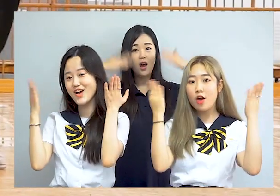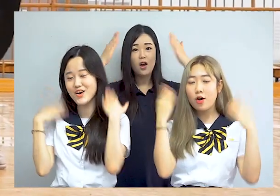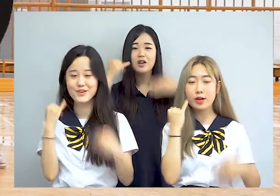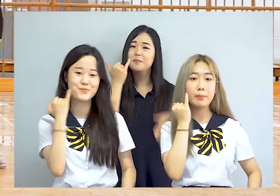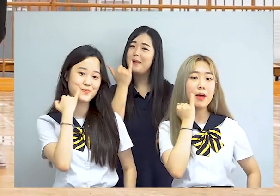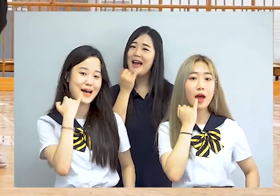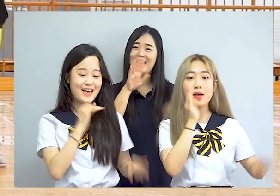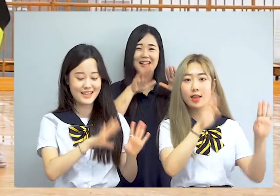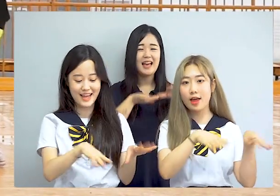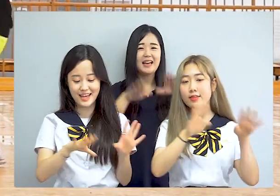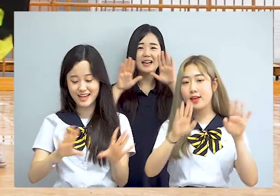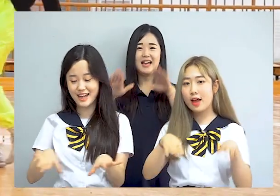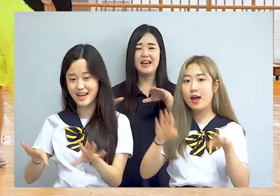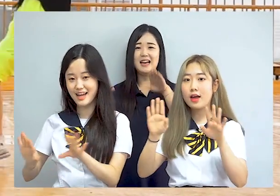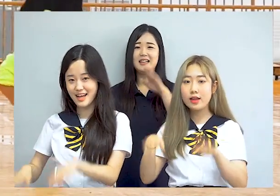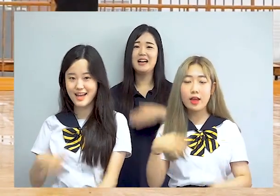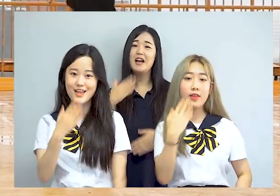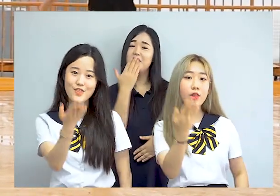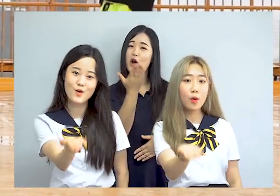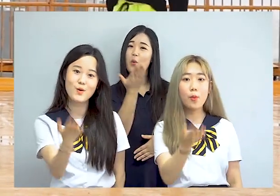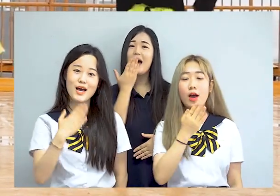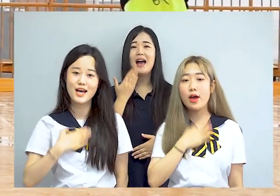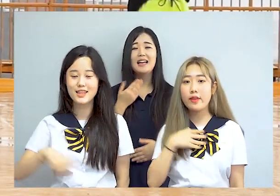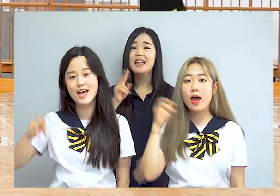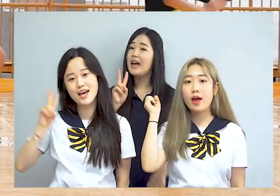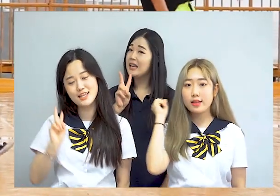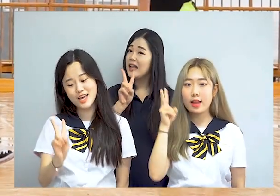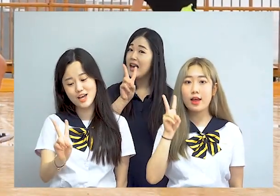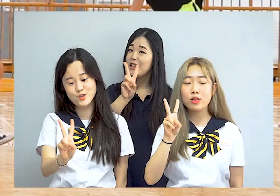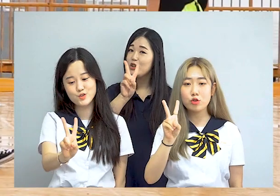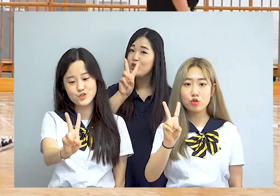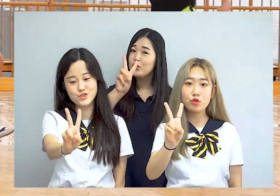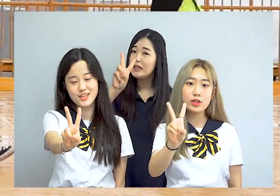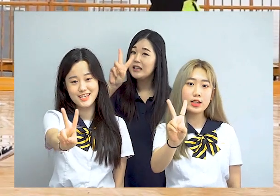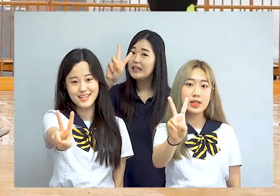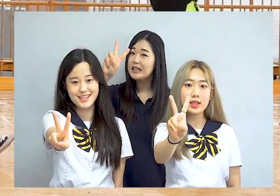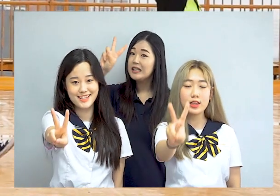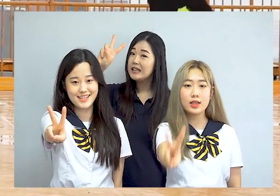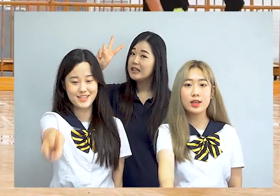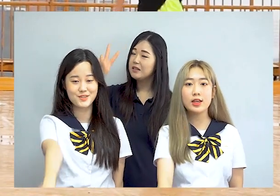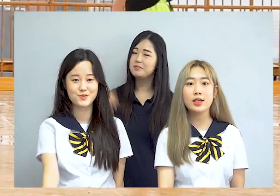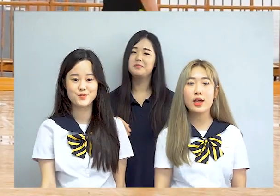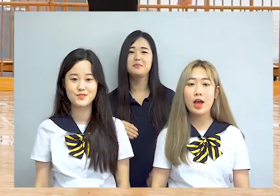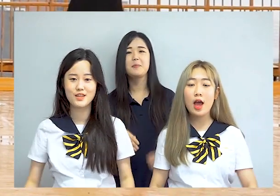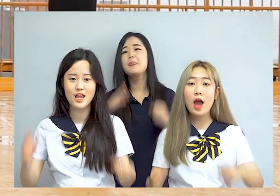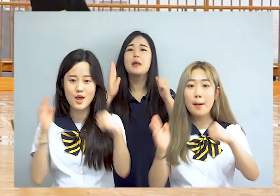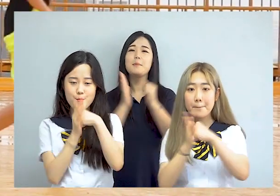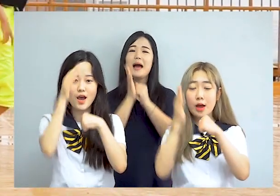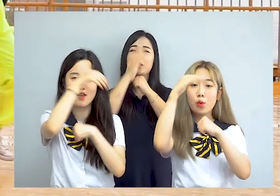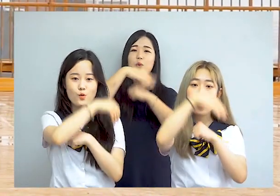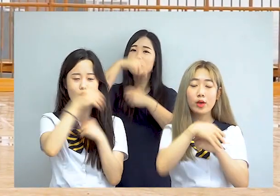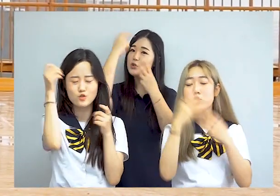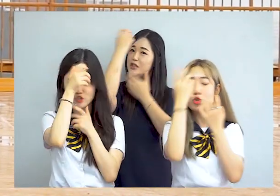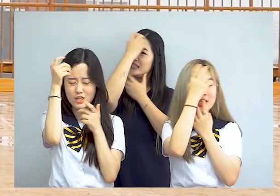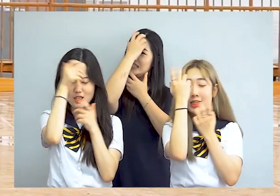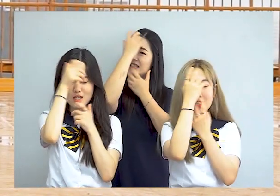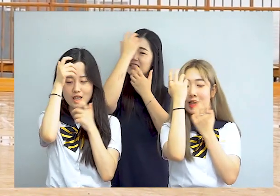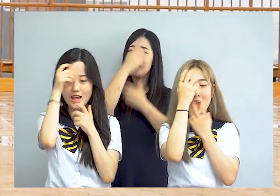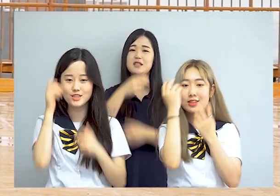지난 여름 바닷가 너와 나 단둘이